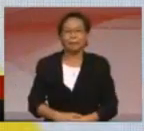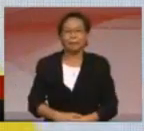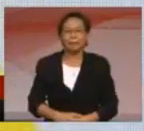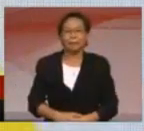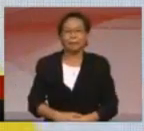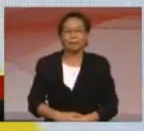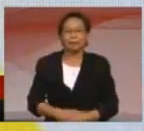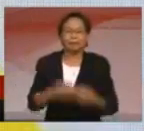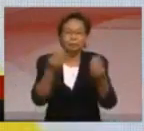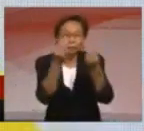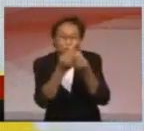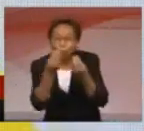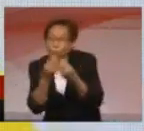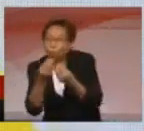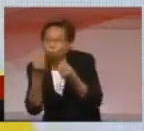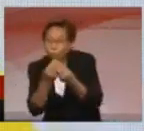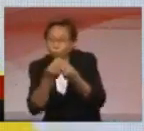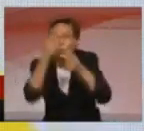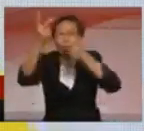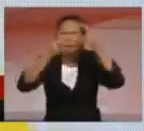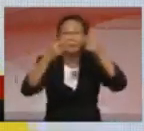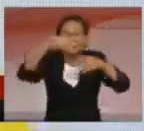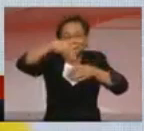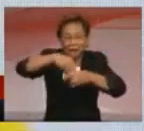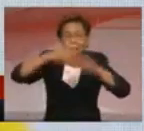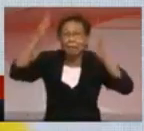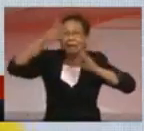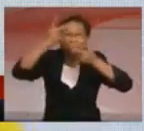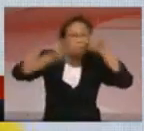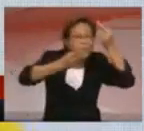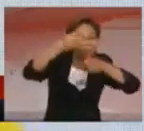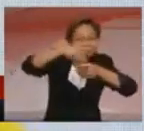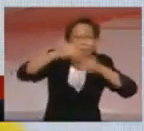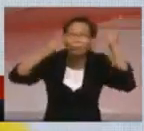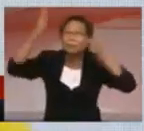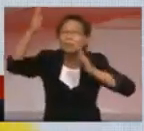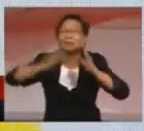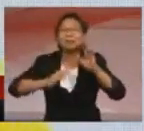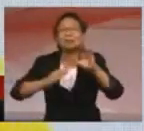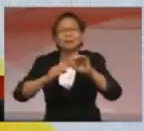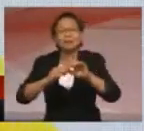statistik pelancongan domestik 2019, seramai